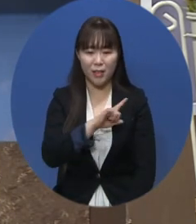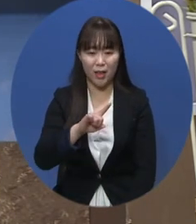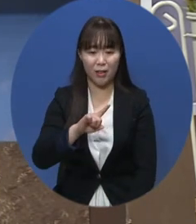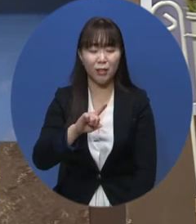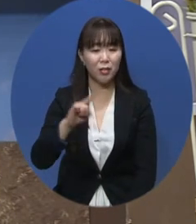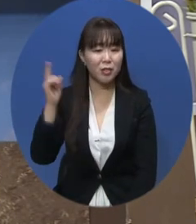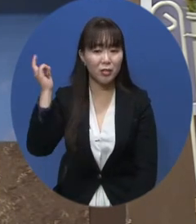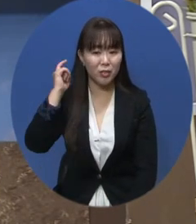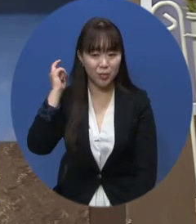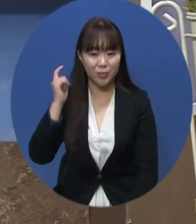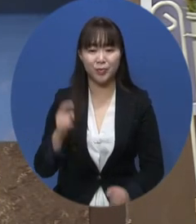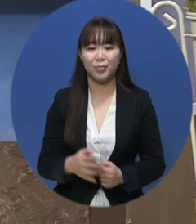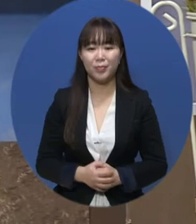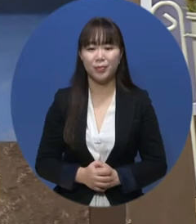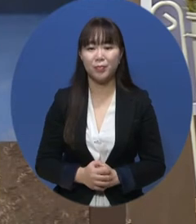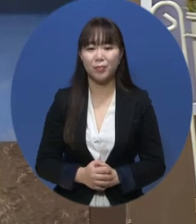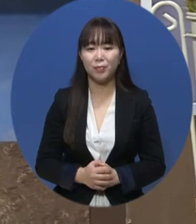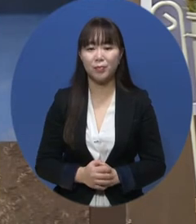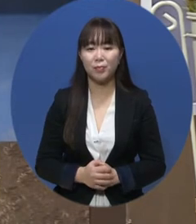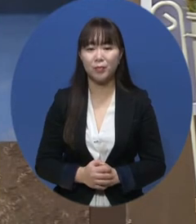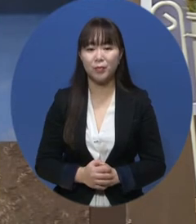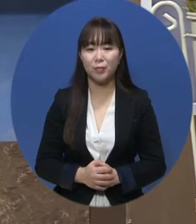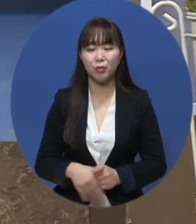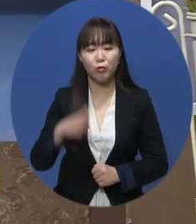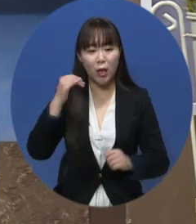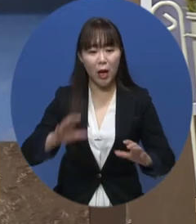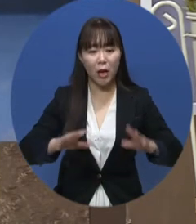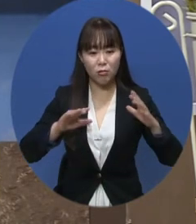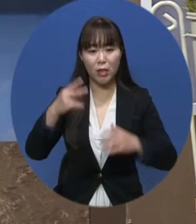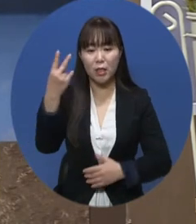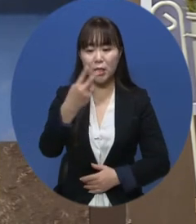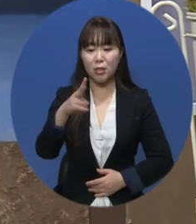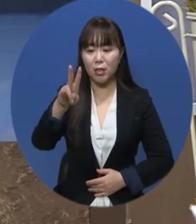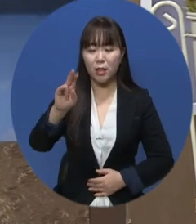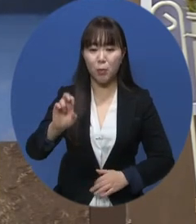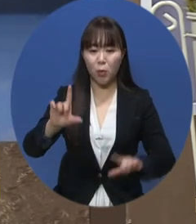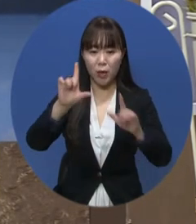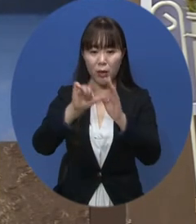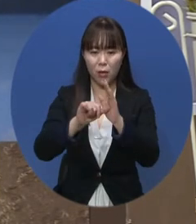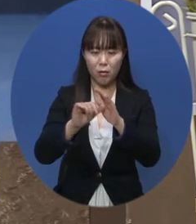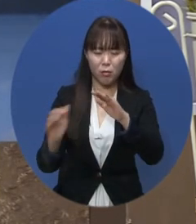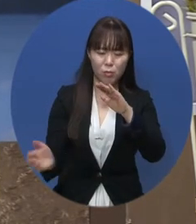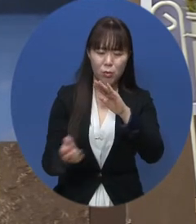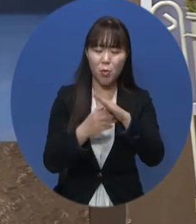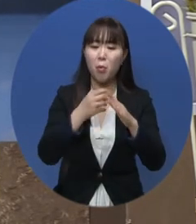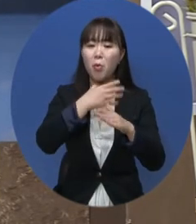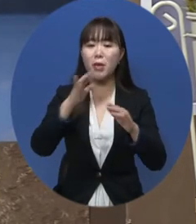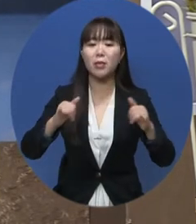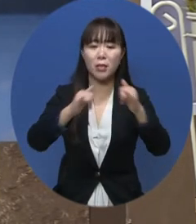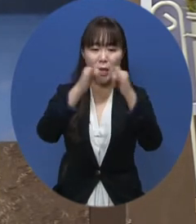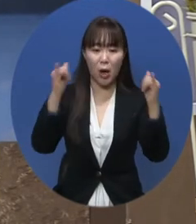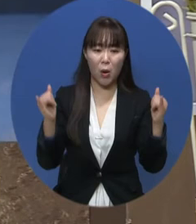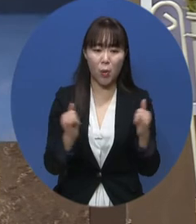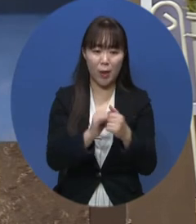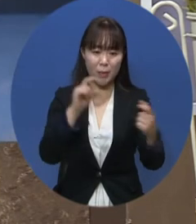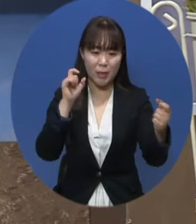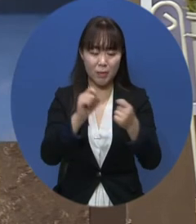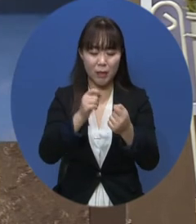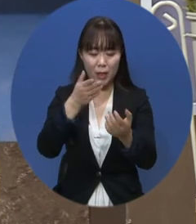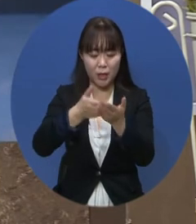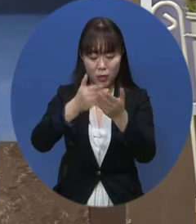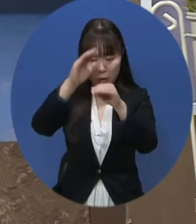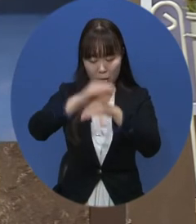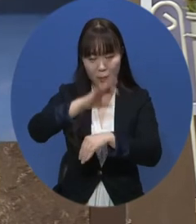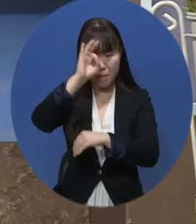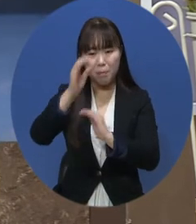빠르다 이렇게 들은 적이 있는데 우리나라가 2025년이면 초고령 사회로 진입한다는 기사를 접한 적이